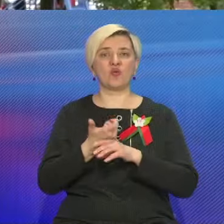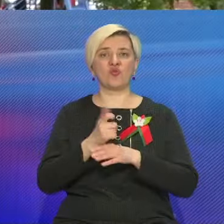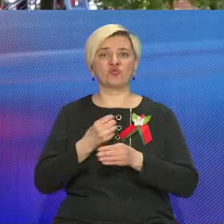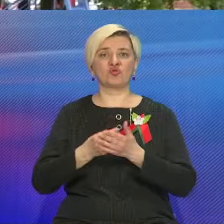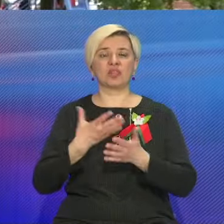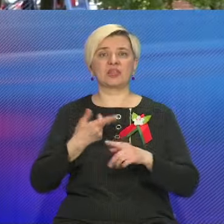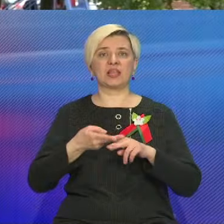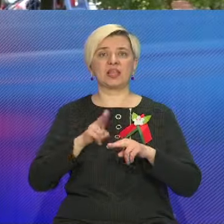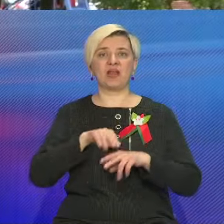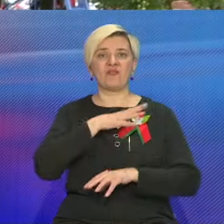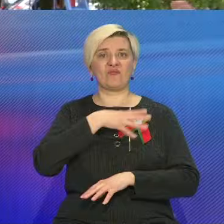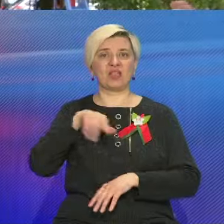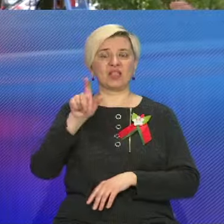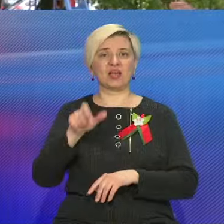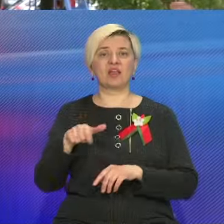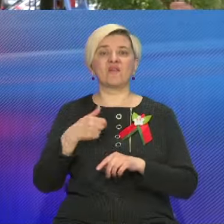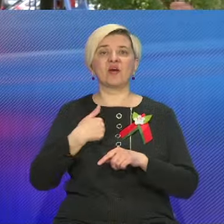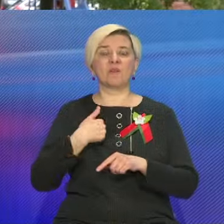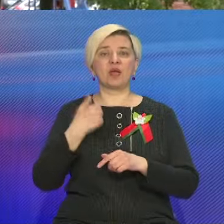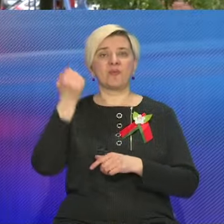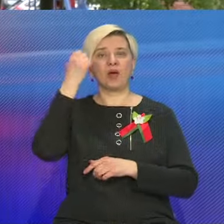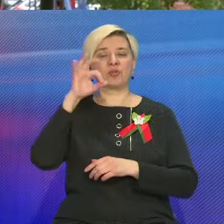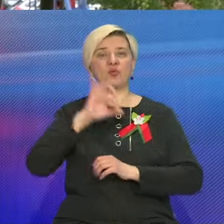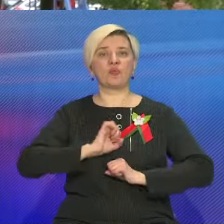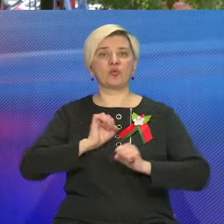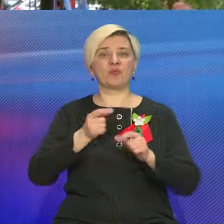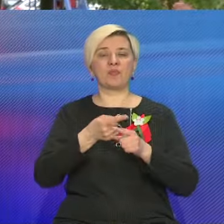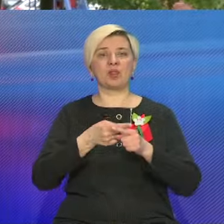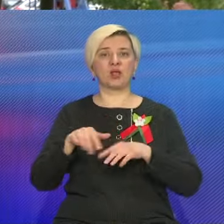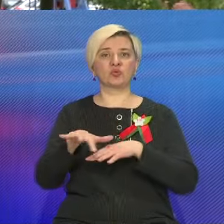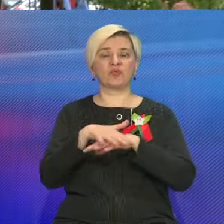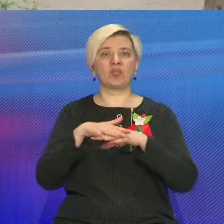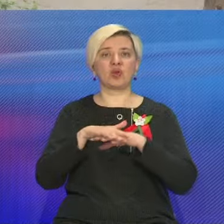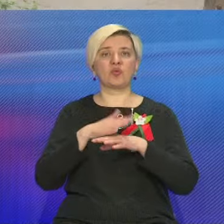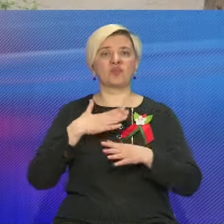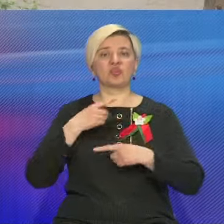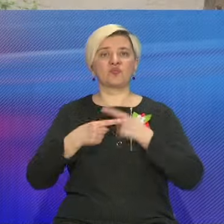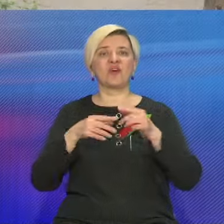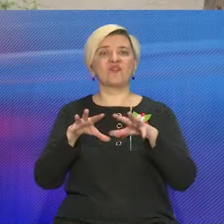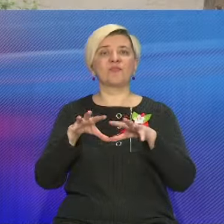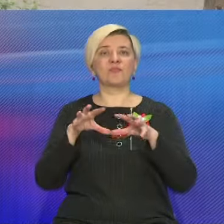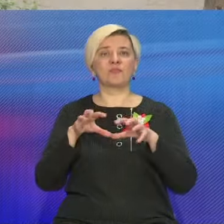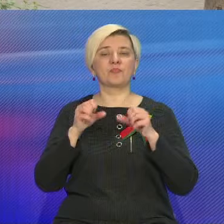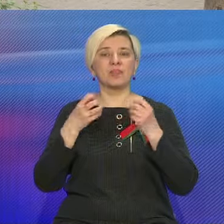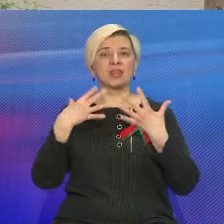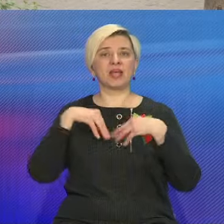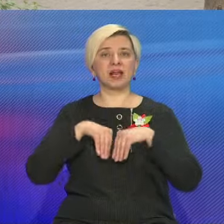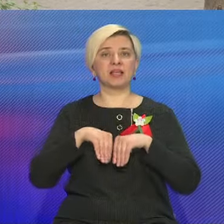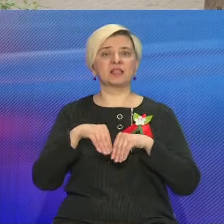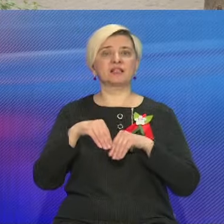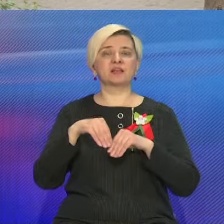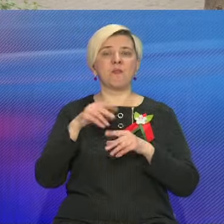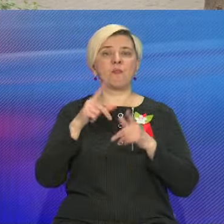Мы, память о подвиге белорусского народа, наше поколение, впитали с молоком матери. Это не преувеличение. И